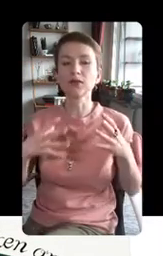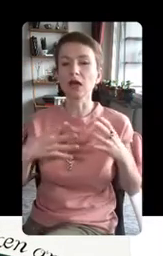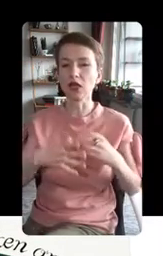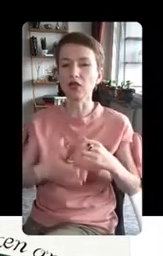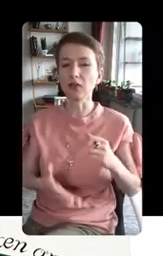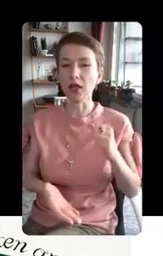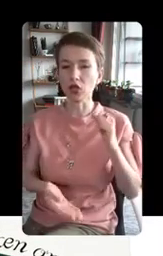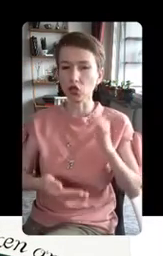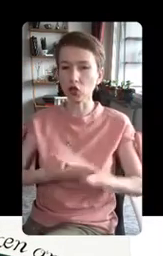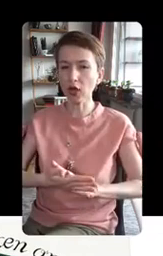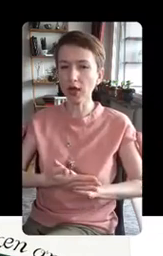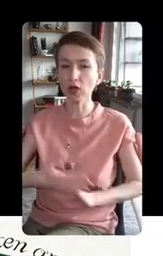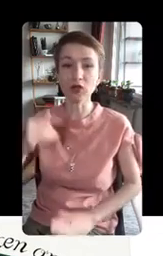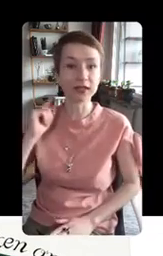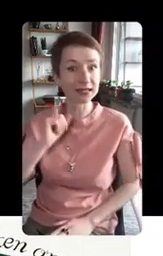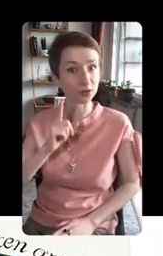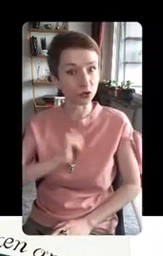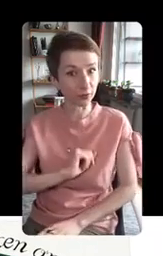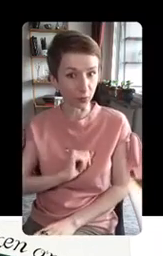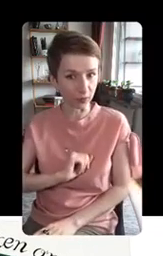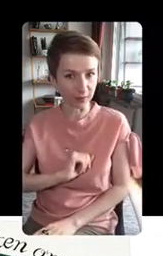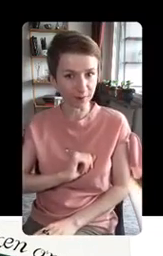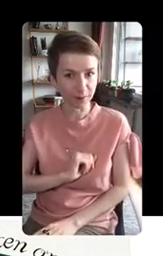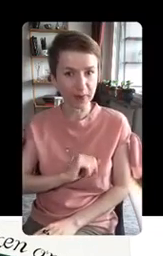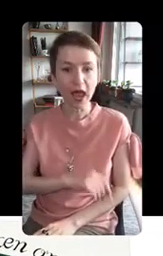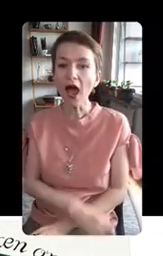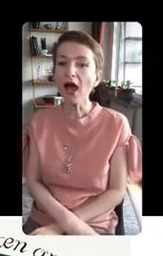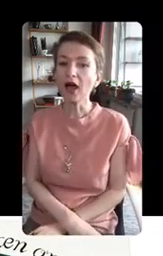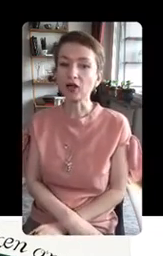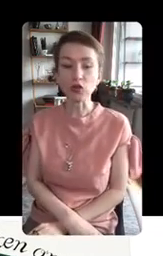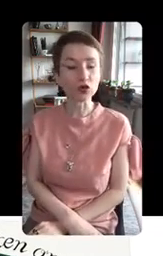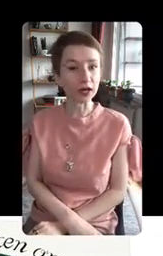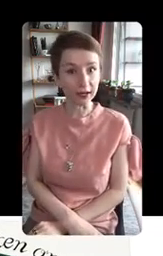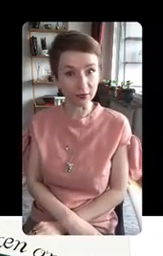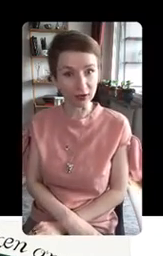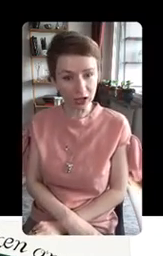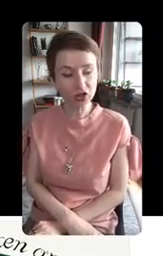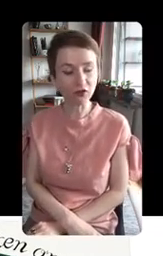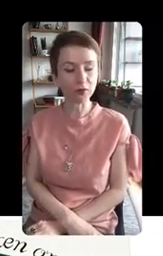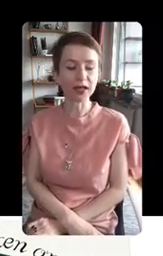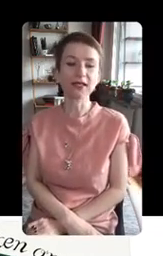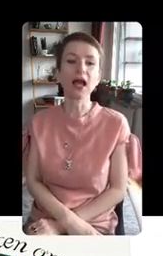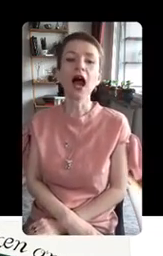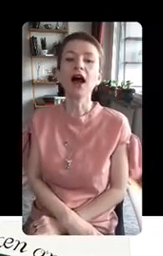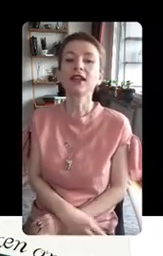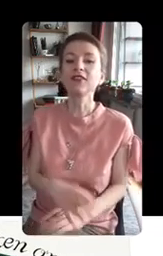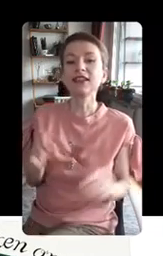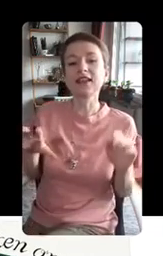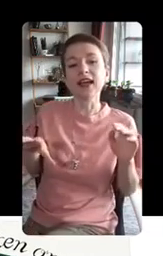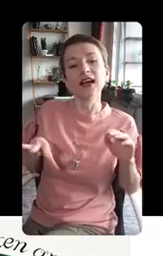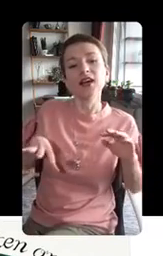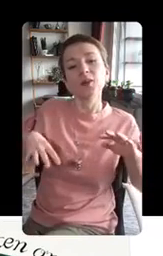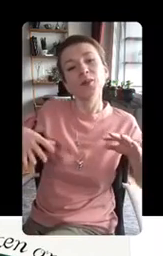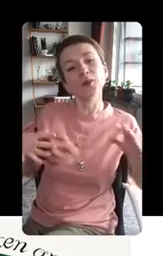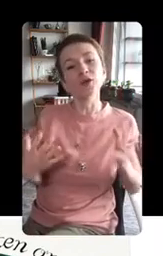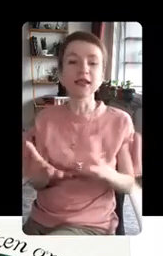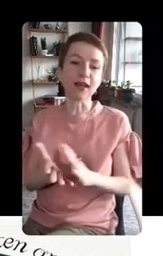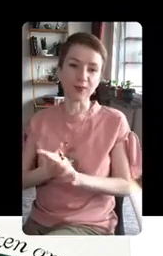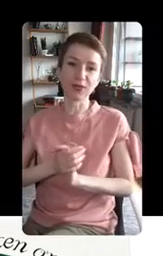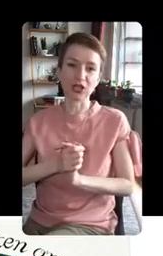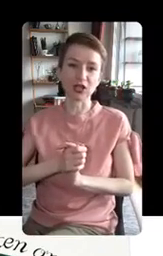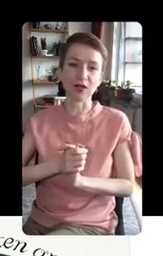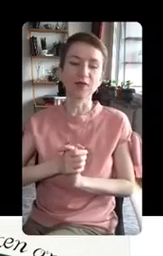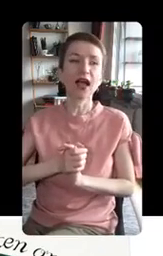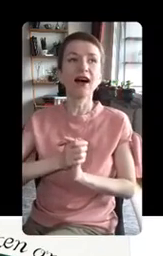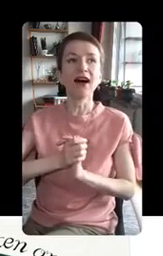с мужскими качествами. Она строгая, но с классным чувством юмора. А тетушка в коричневом платье, она, видите, такая